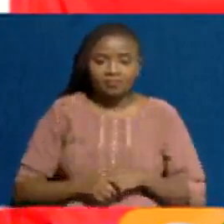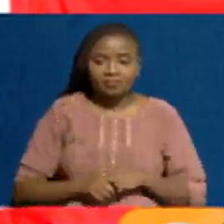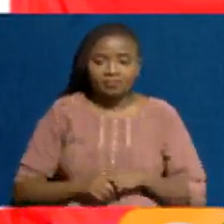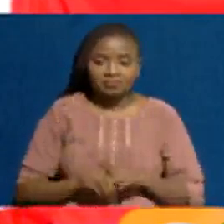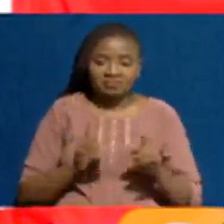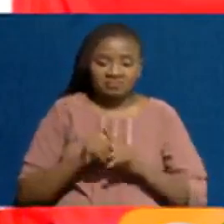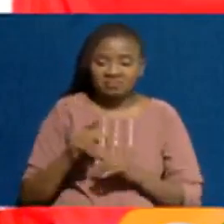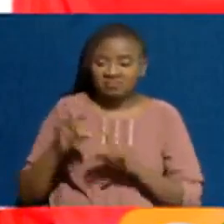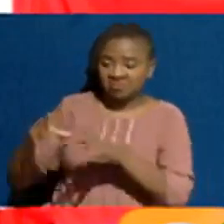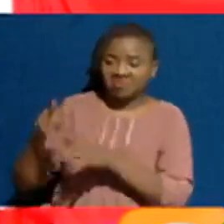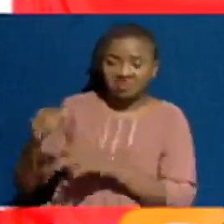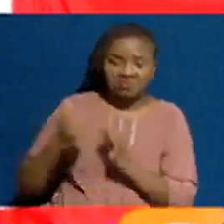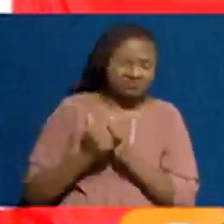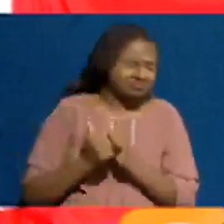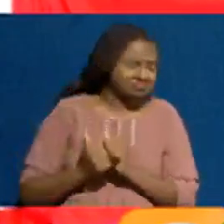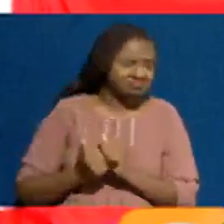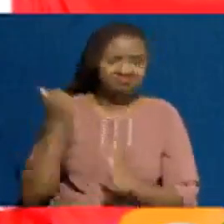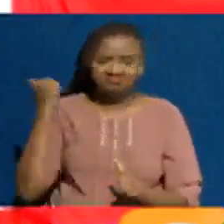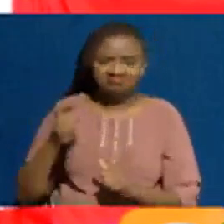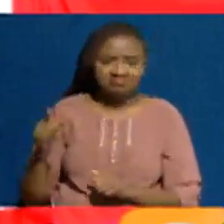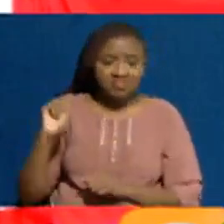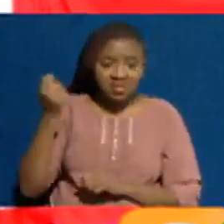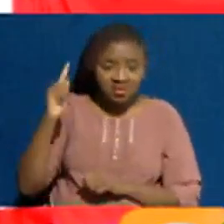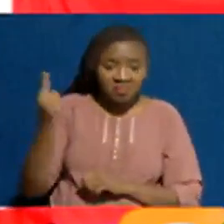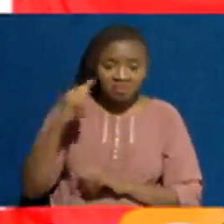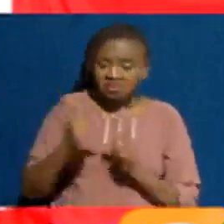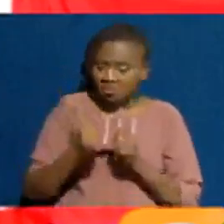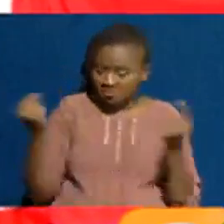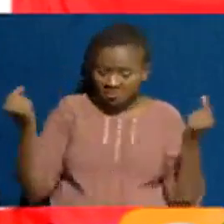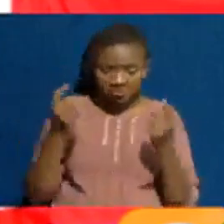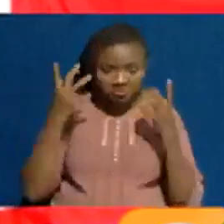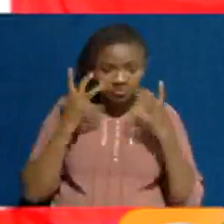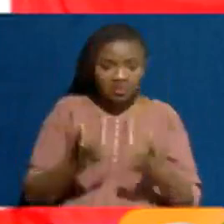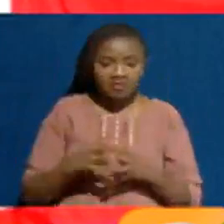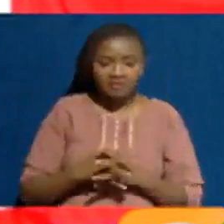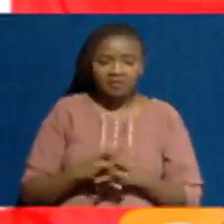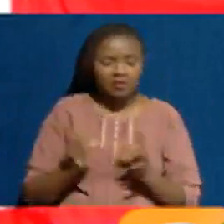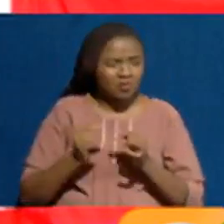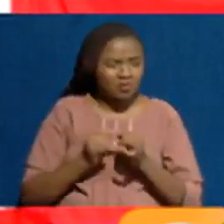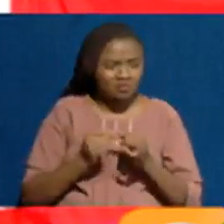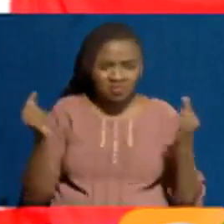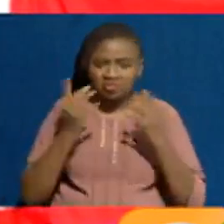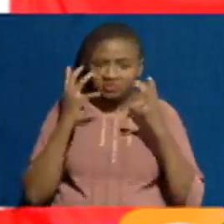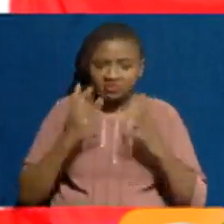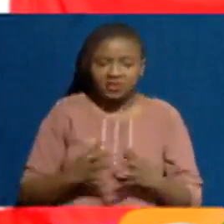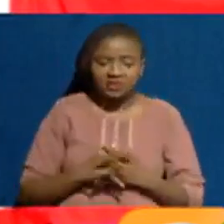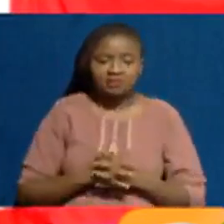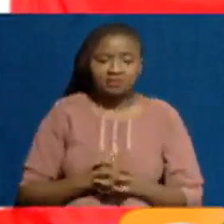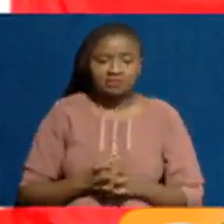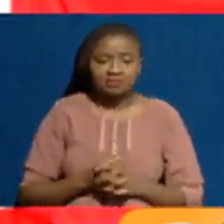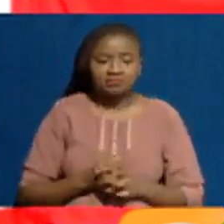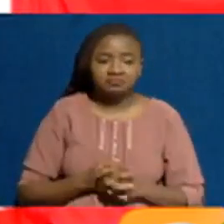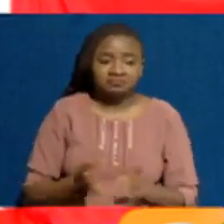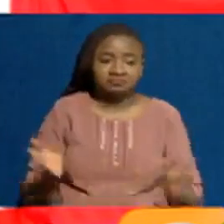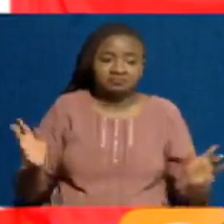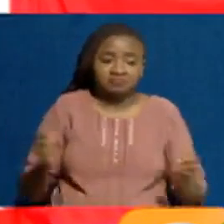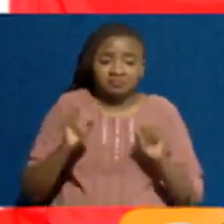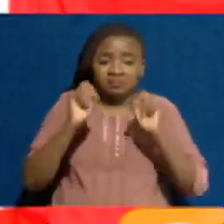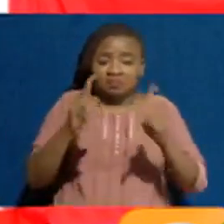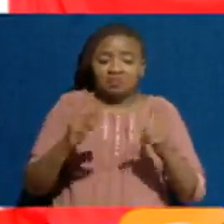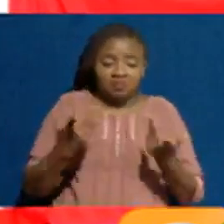Wakakataa, katakata haiwezekani. Katakata haiwezekani. Sasa Kalonzo